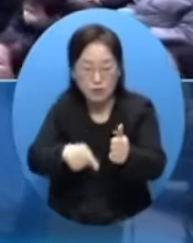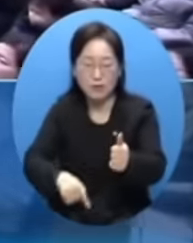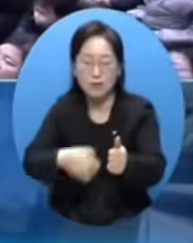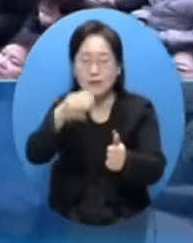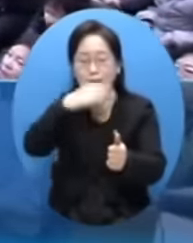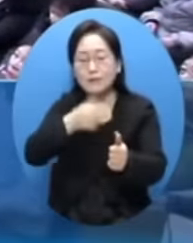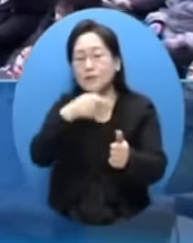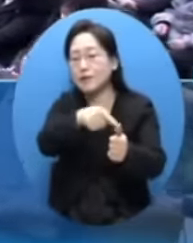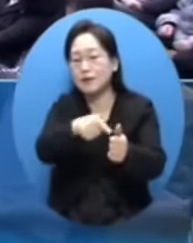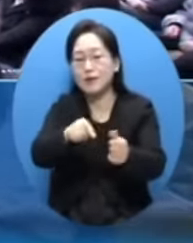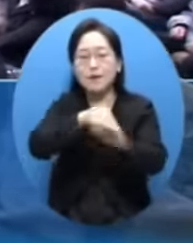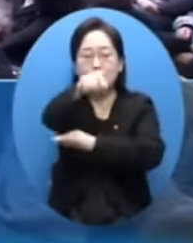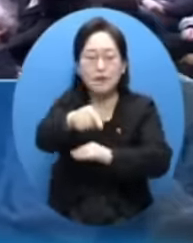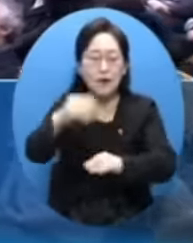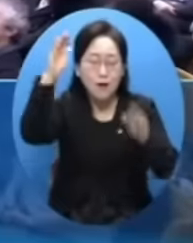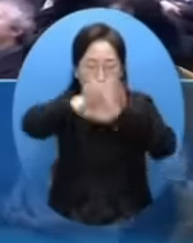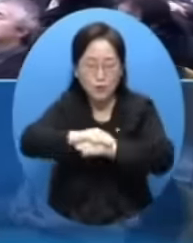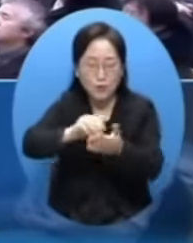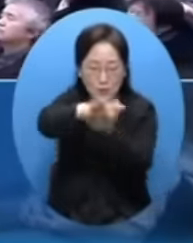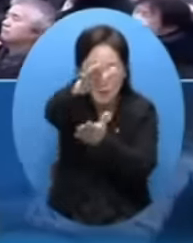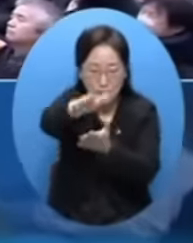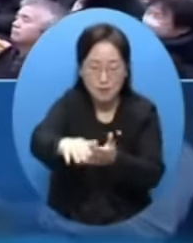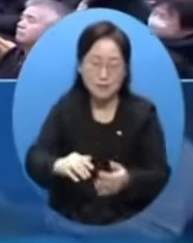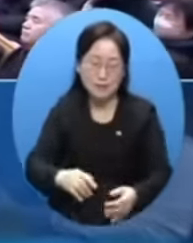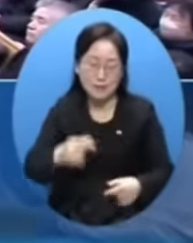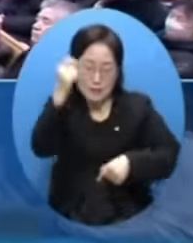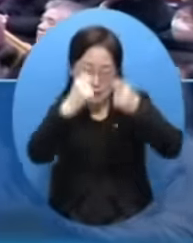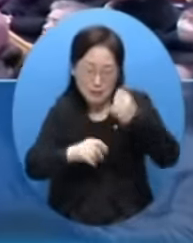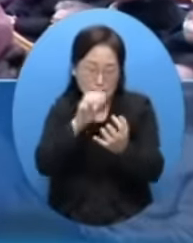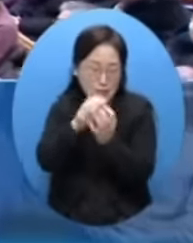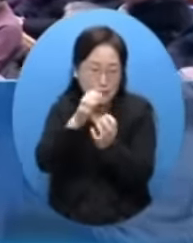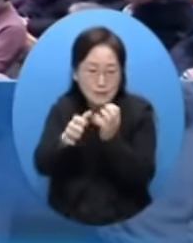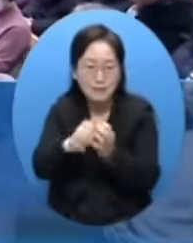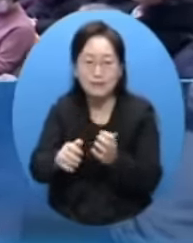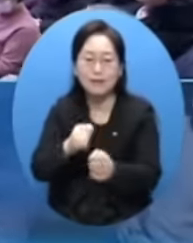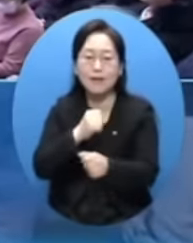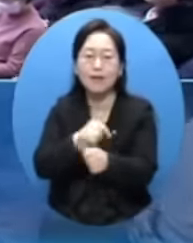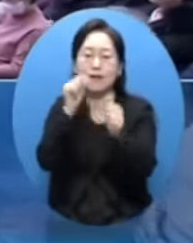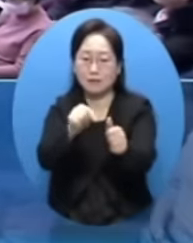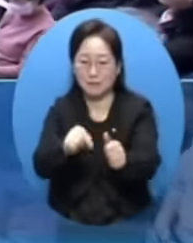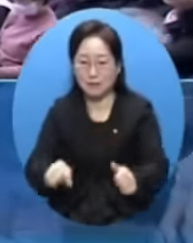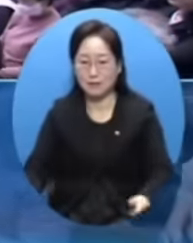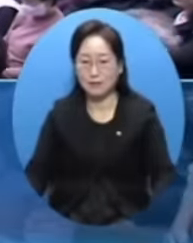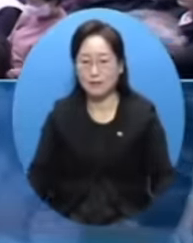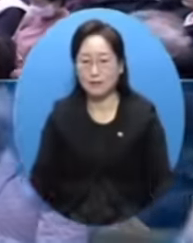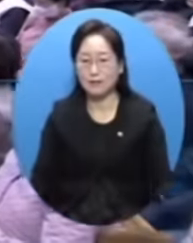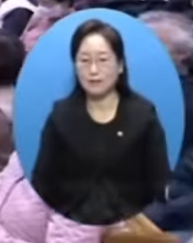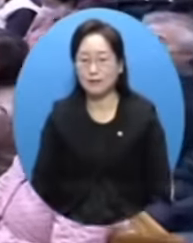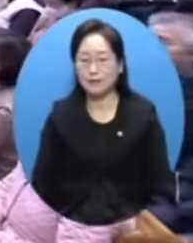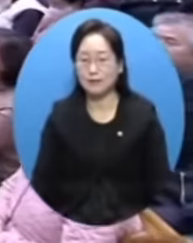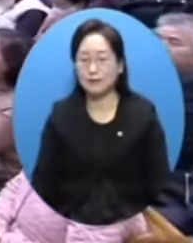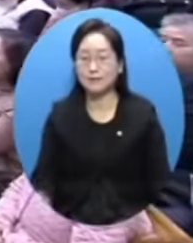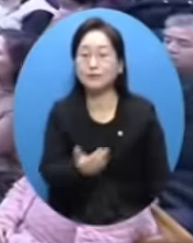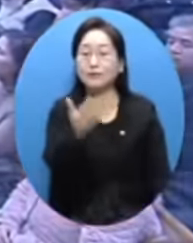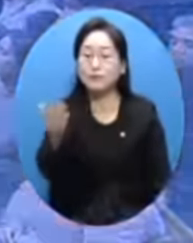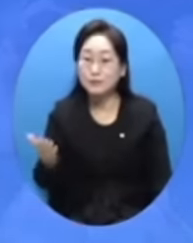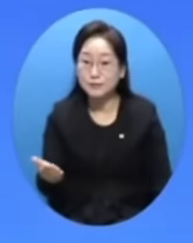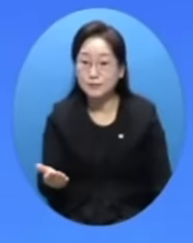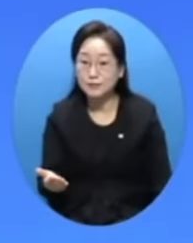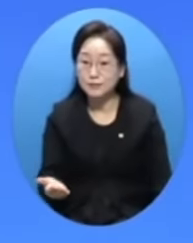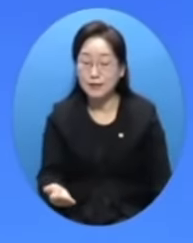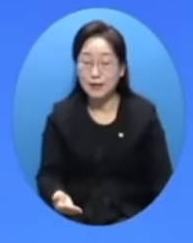바깥 어두운 대로 내쫓아라 거기서 슬며 일을 갈리라 하니라 여러분